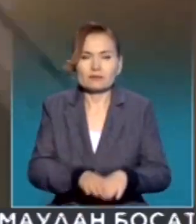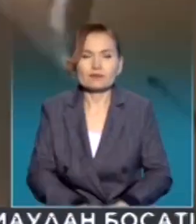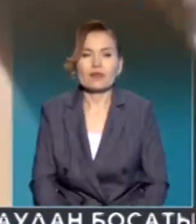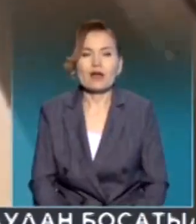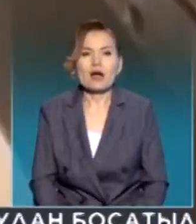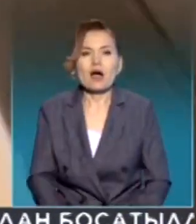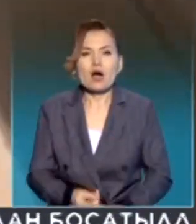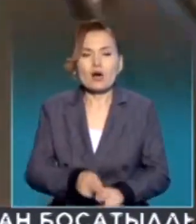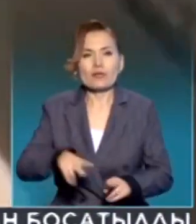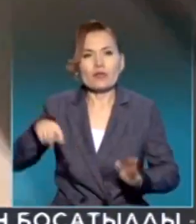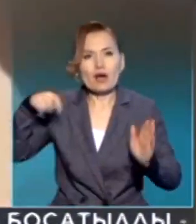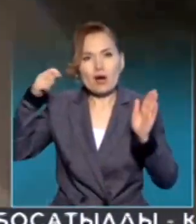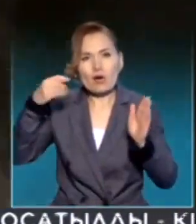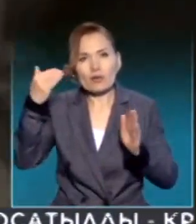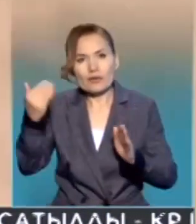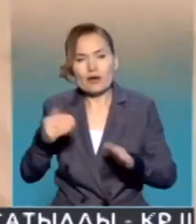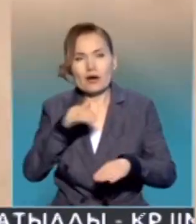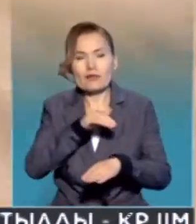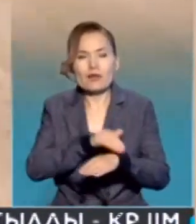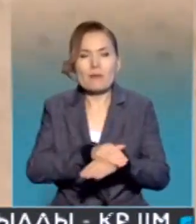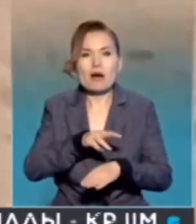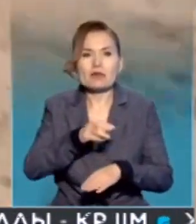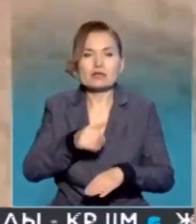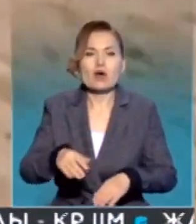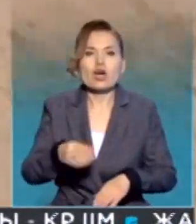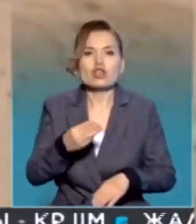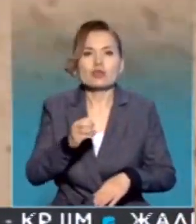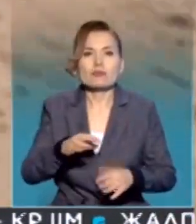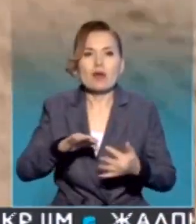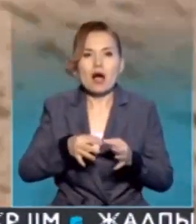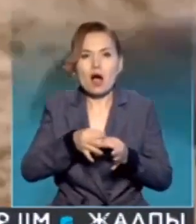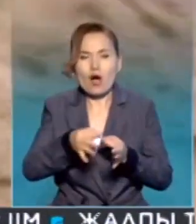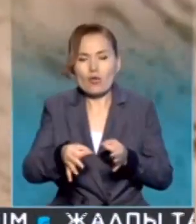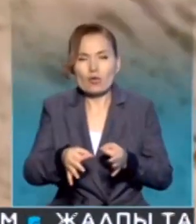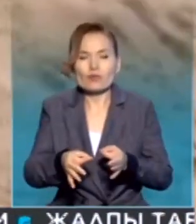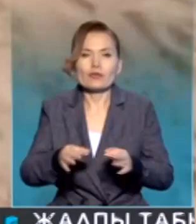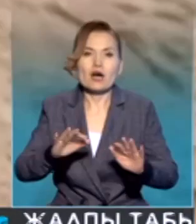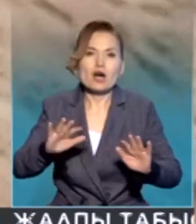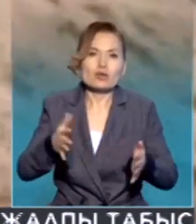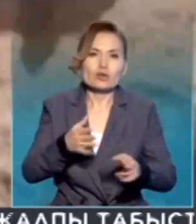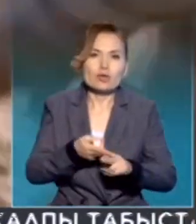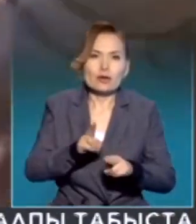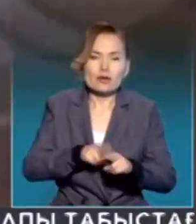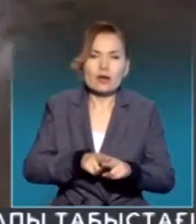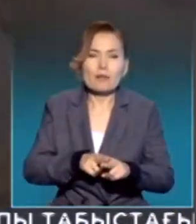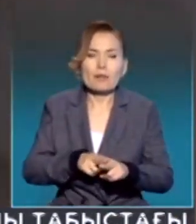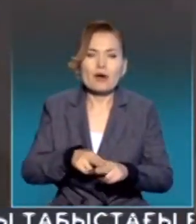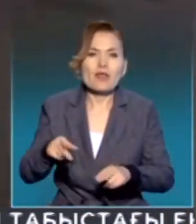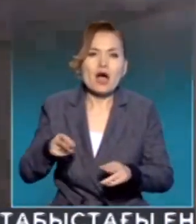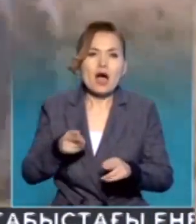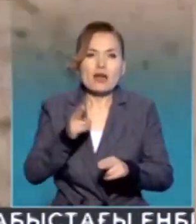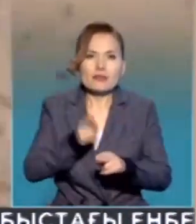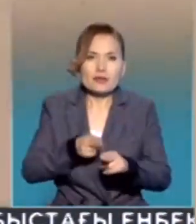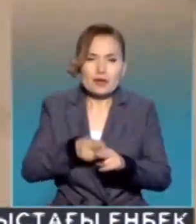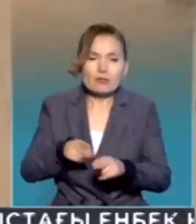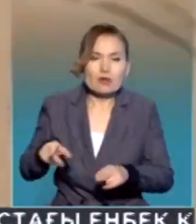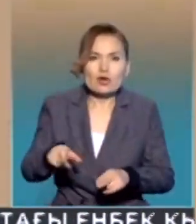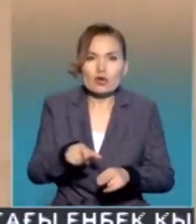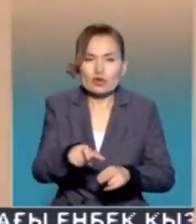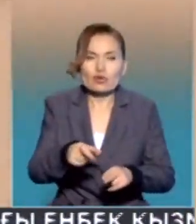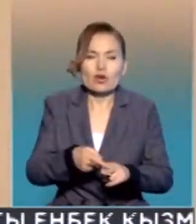Бейне жазбада оқиғаның Маңғыстау ауданы Шетпе ауылының аумағында болған айтылған. Темір жолды құм басып, пойыз жүре алмай